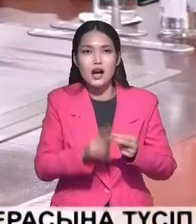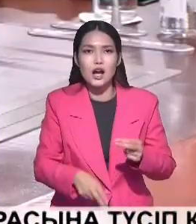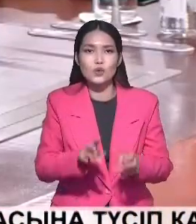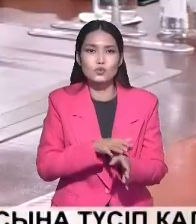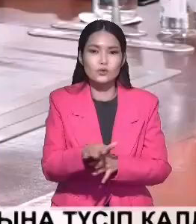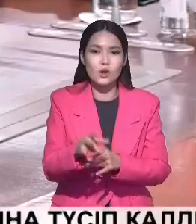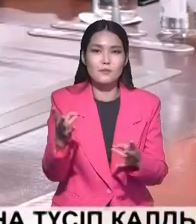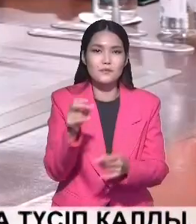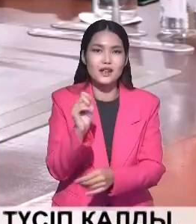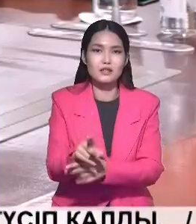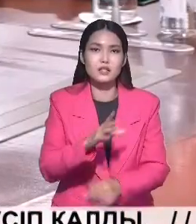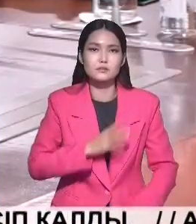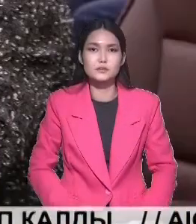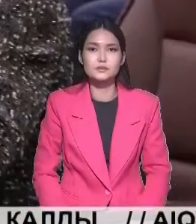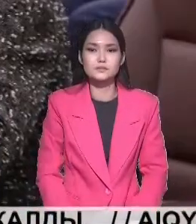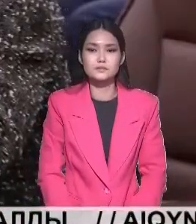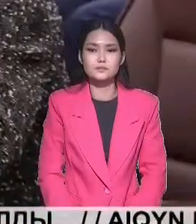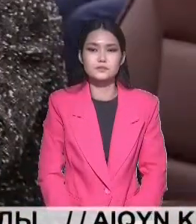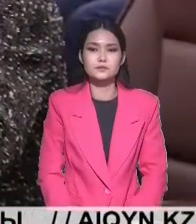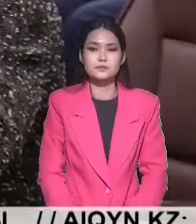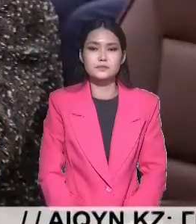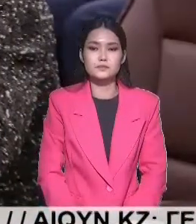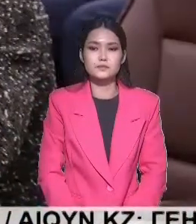аяқталуын шегелеп тапсырды.